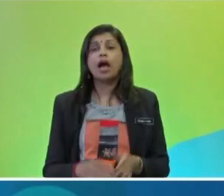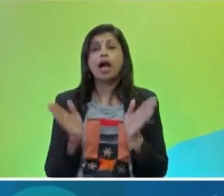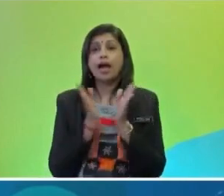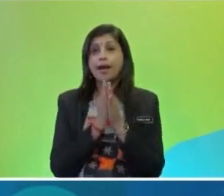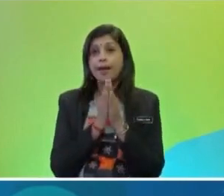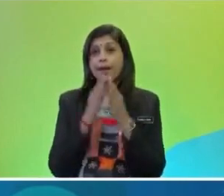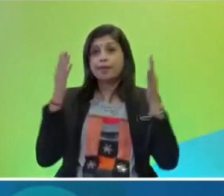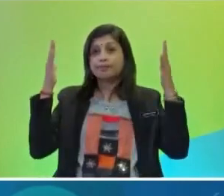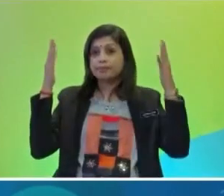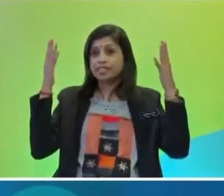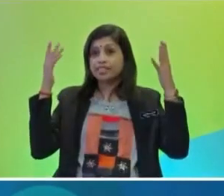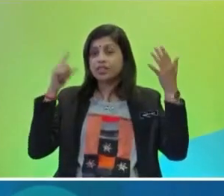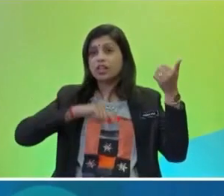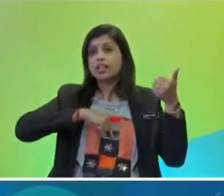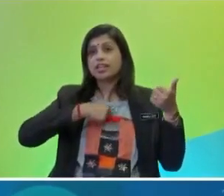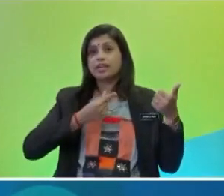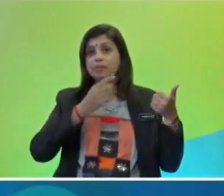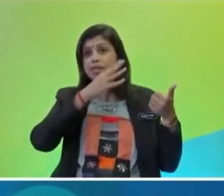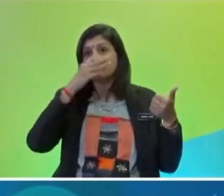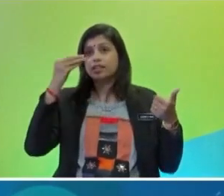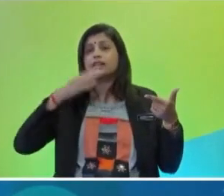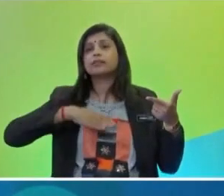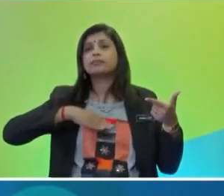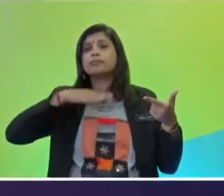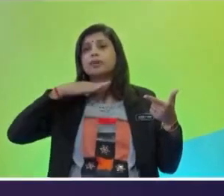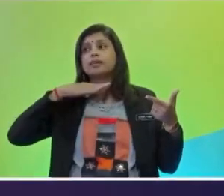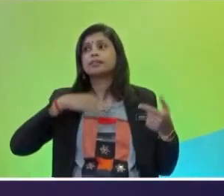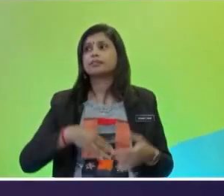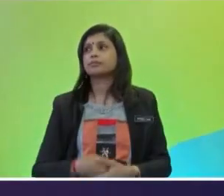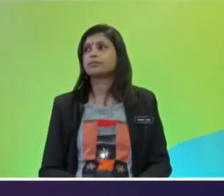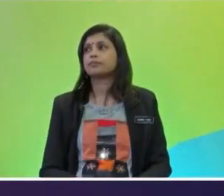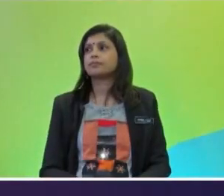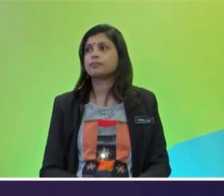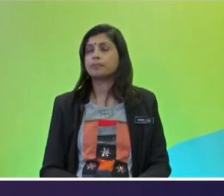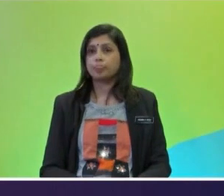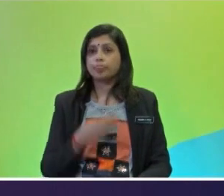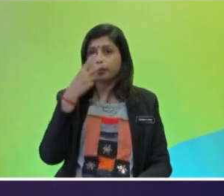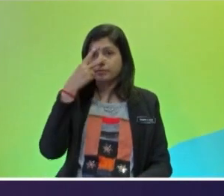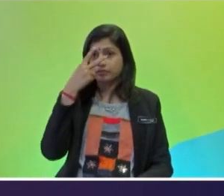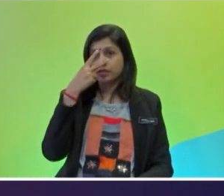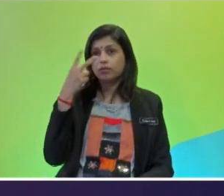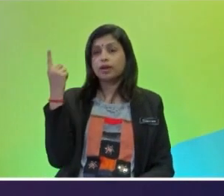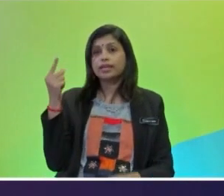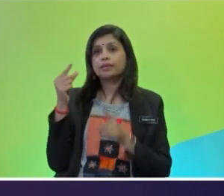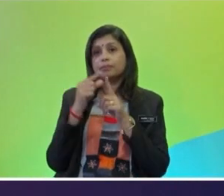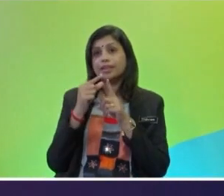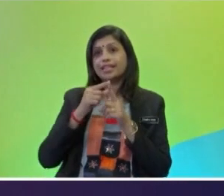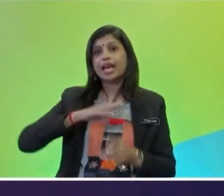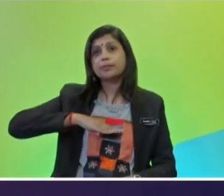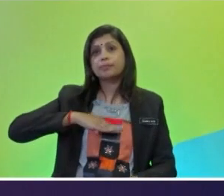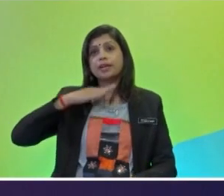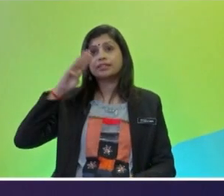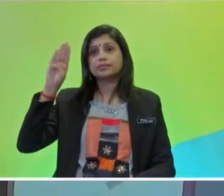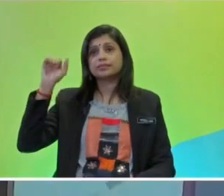yeah, tepat sekali. Gembira dan bangga. Seronok pun sebenarnya boleh. Tak ada masalah. Okey, murid yang menjawab seronok tetap betul.